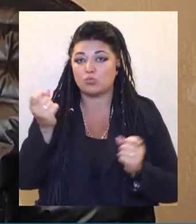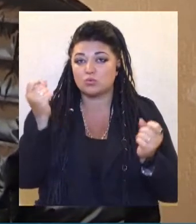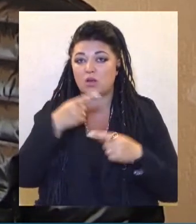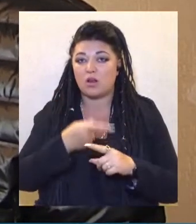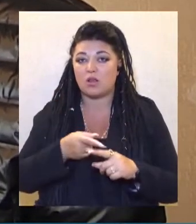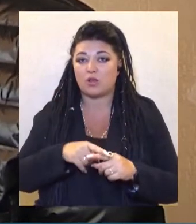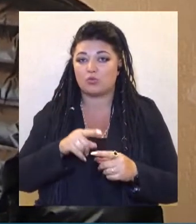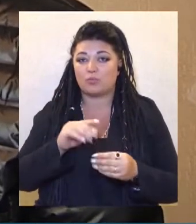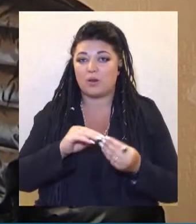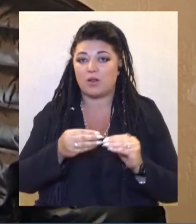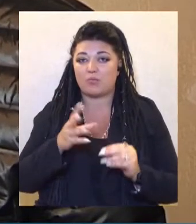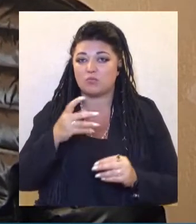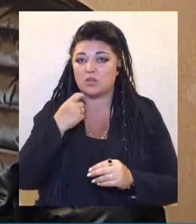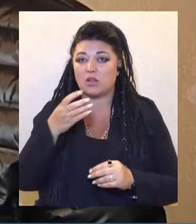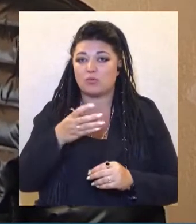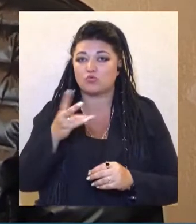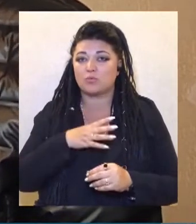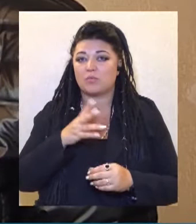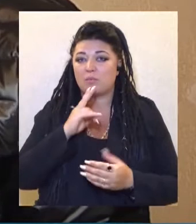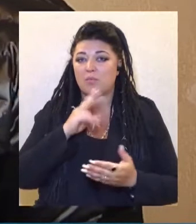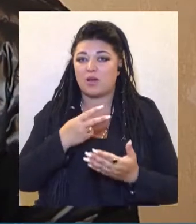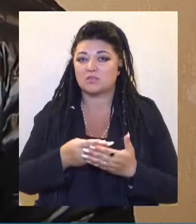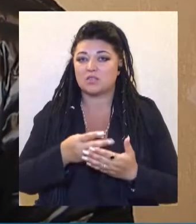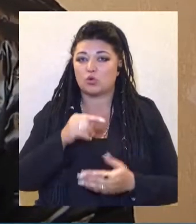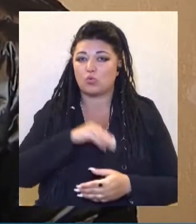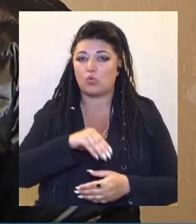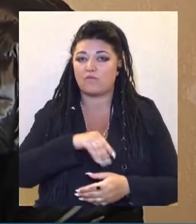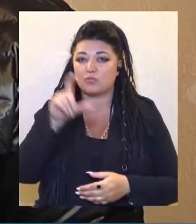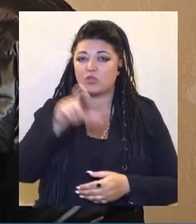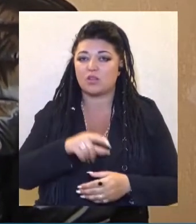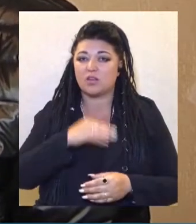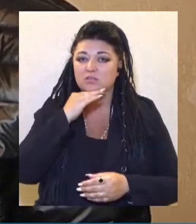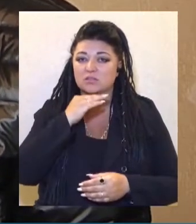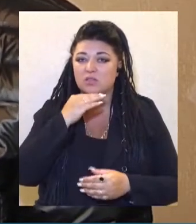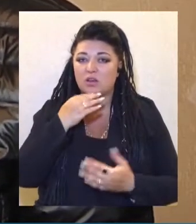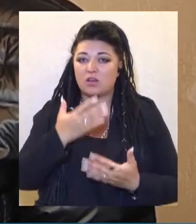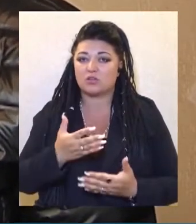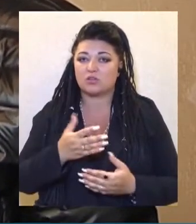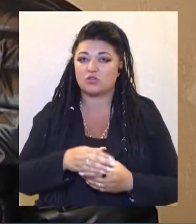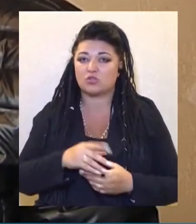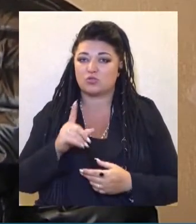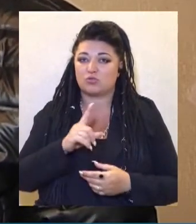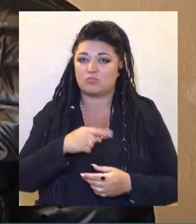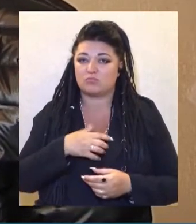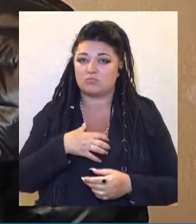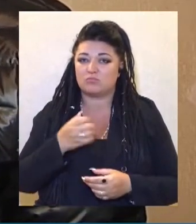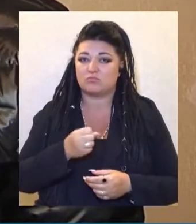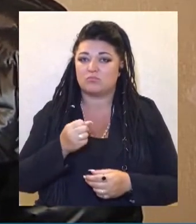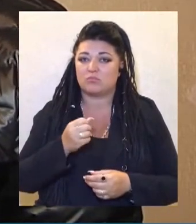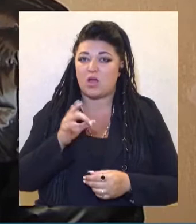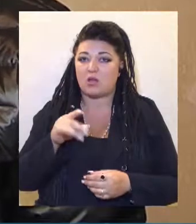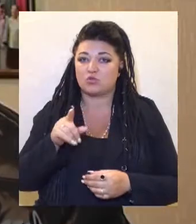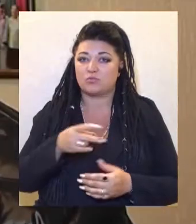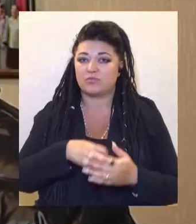алкоголем. Но чтобы оказаться бездомным человеком, достаточно 1,5 месяца жить на улице среди них. Оттуда, чтобы выйти,